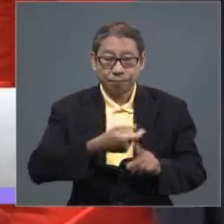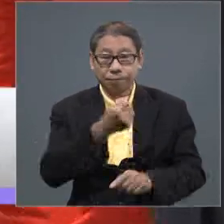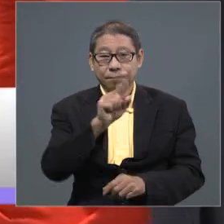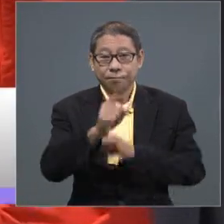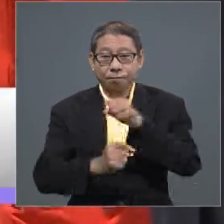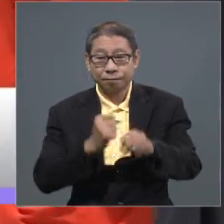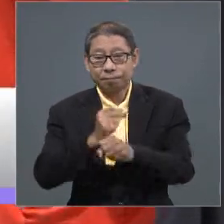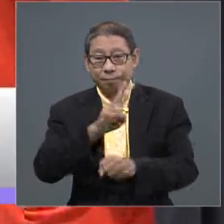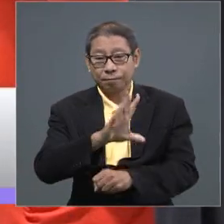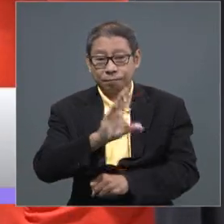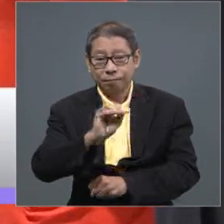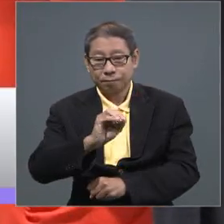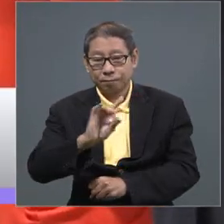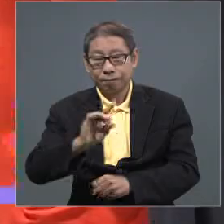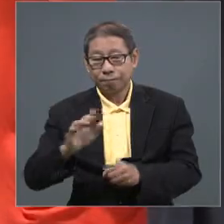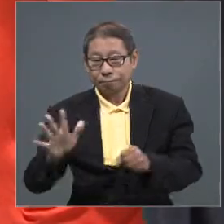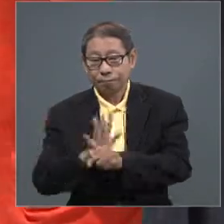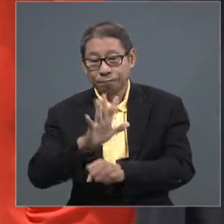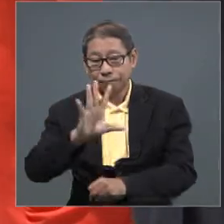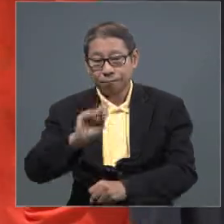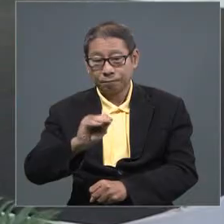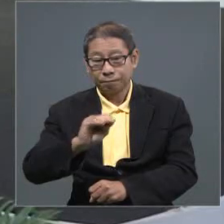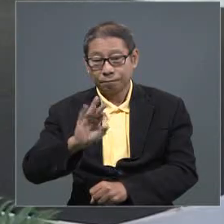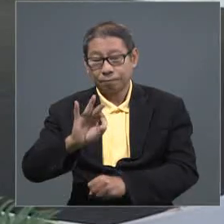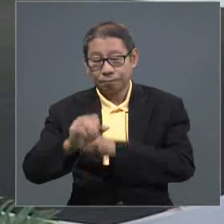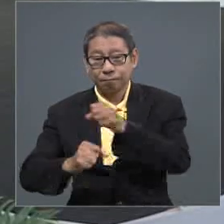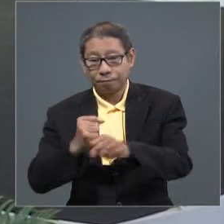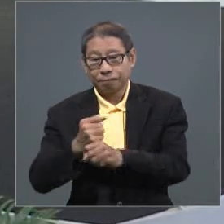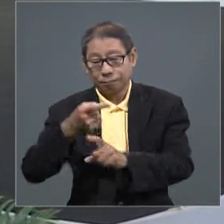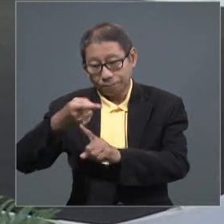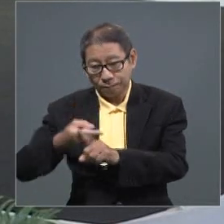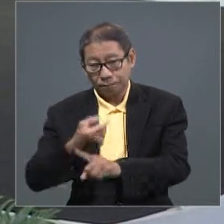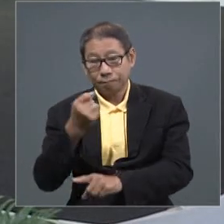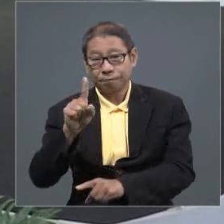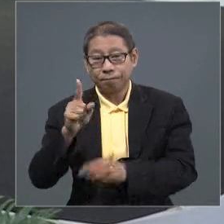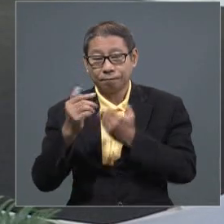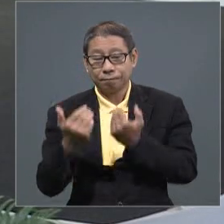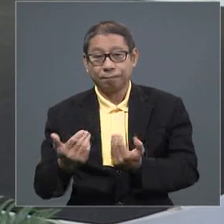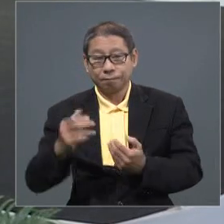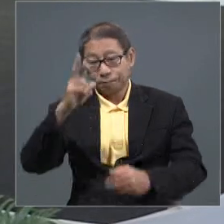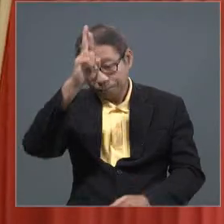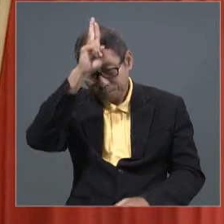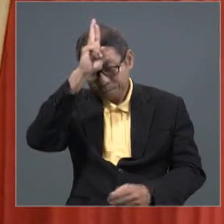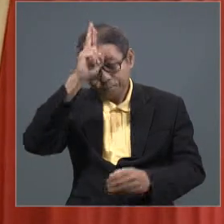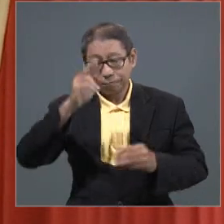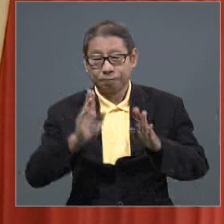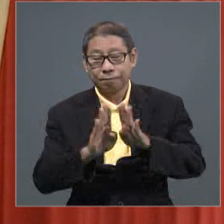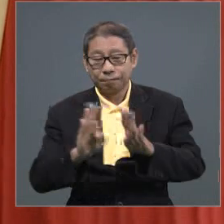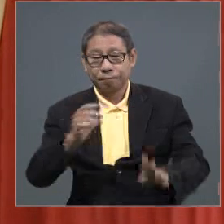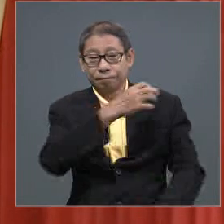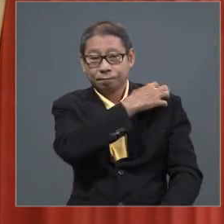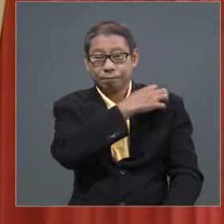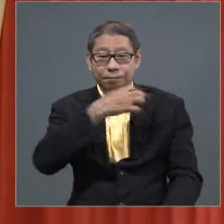258ซึ่งก็จะครบ 59ปีในเดือนพฤศจิกายนปีนี้นะครับเปรูได้มาเปิดสถานเอกอัครราชทูต